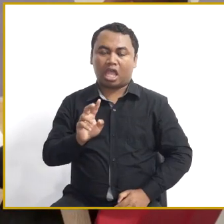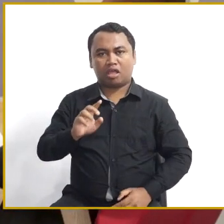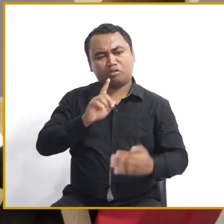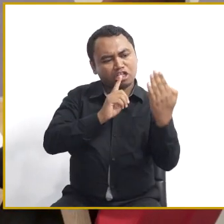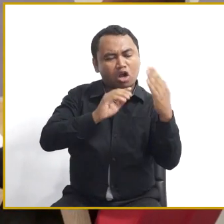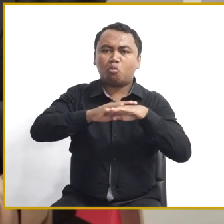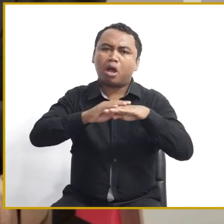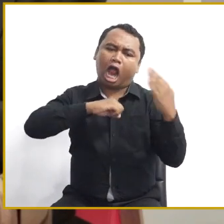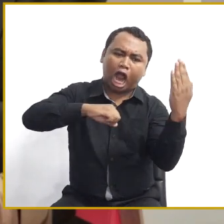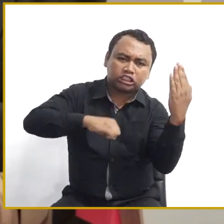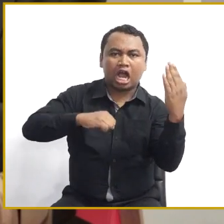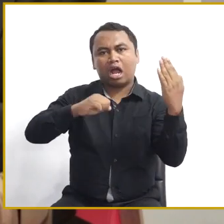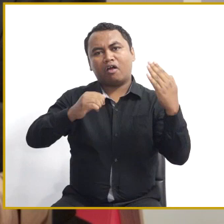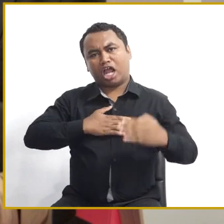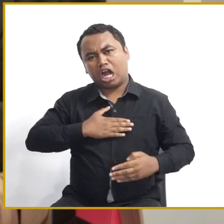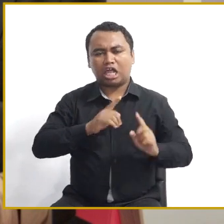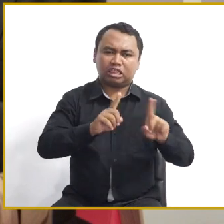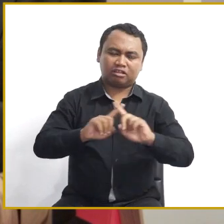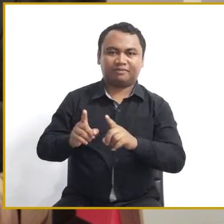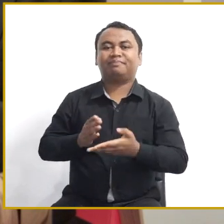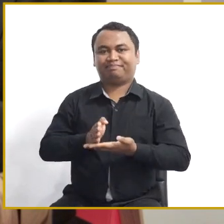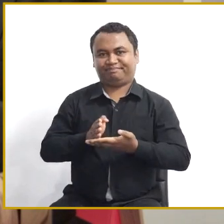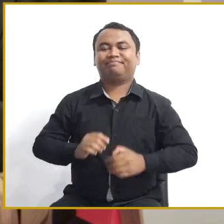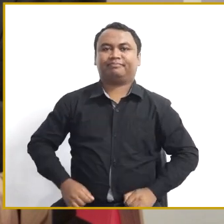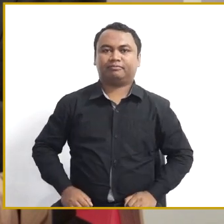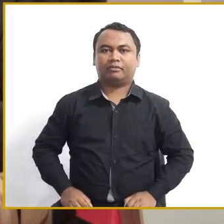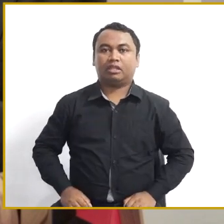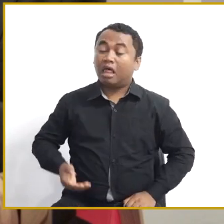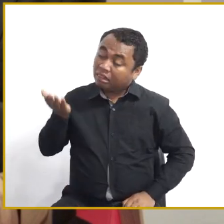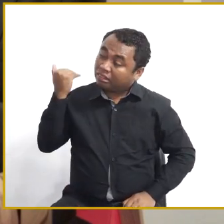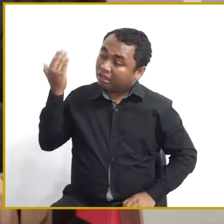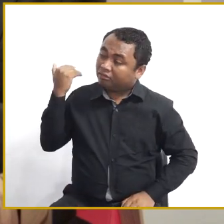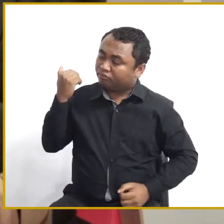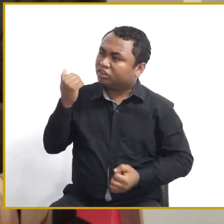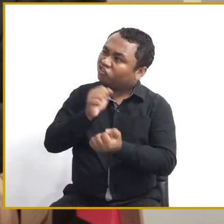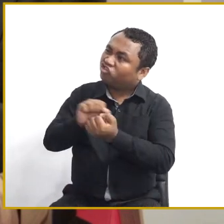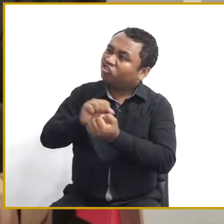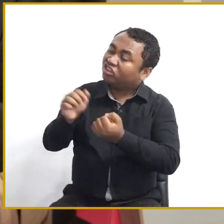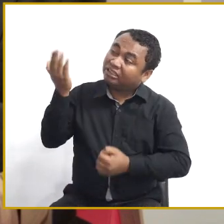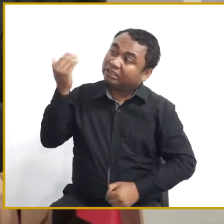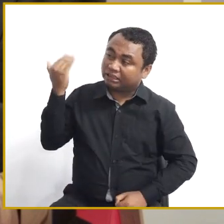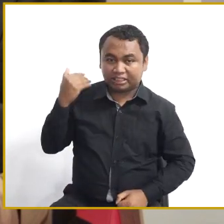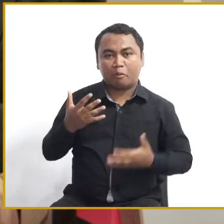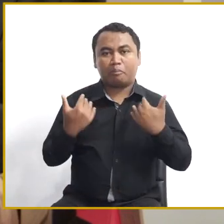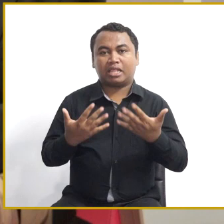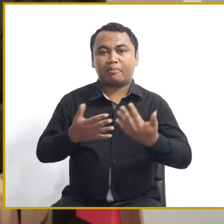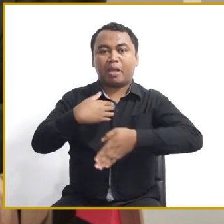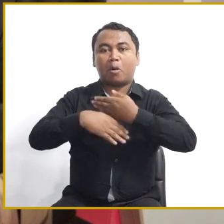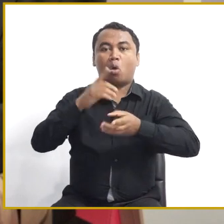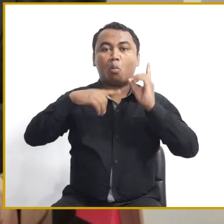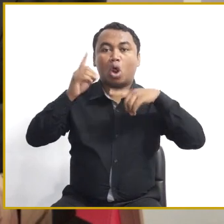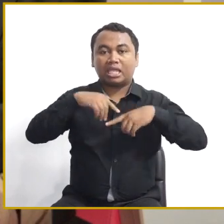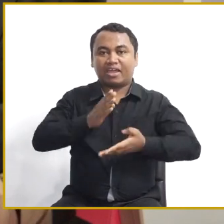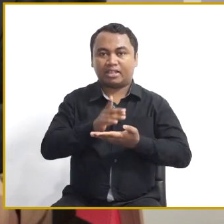Tato anatin'ny herinandro vitsy Patrick Raharimanana dia maromaro vitsivitsy ireo mpanao politika izay efa nampiseho